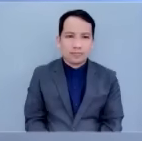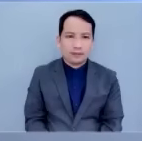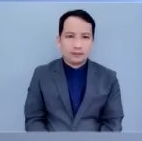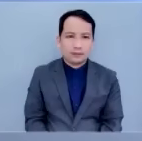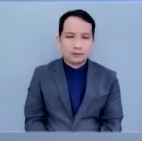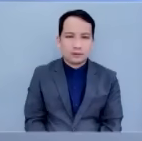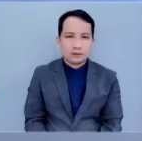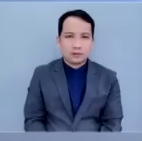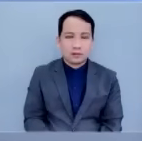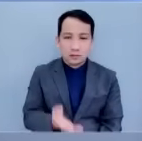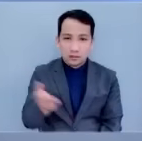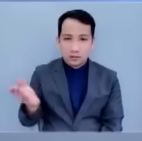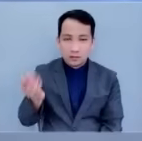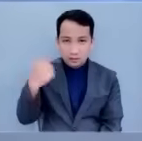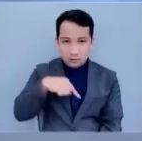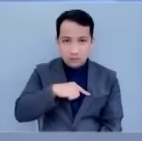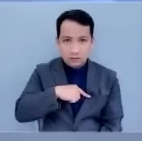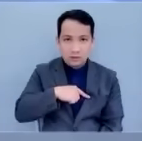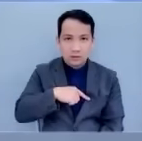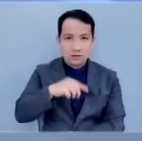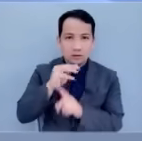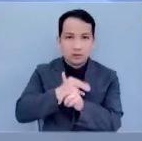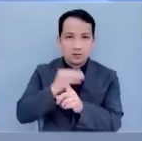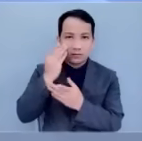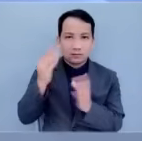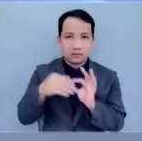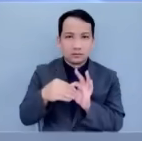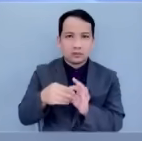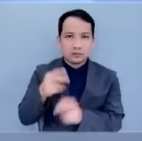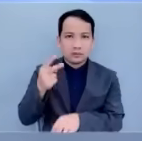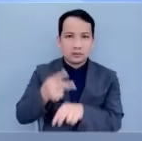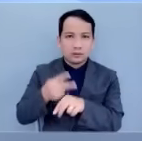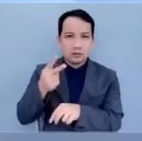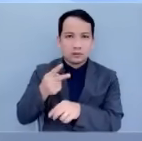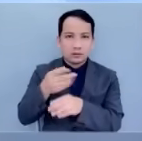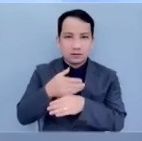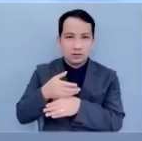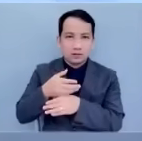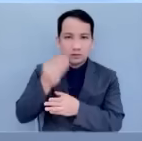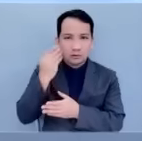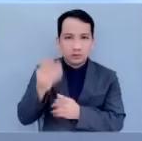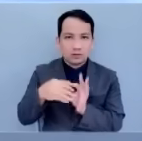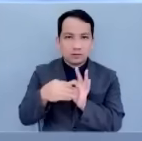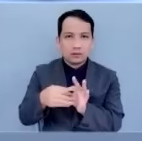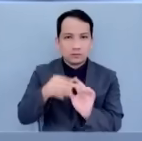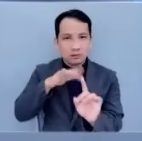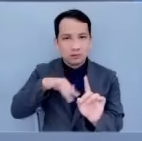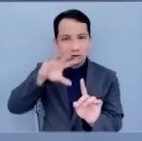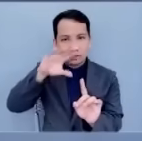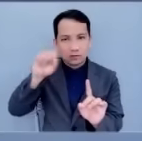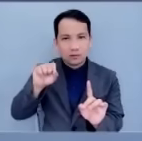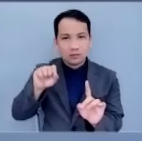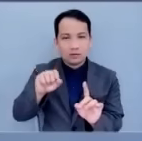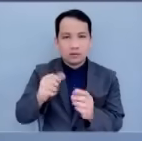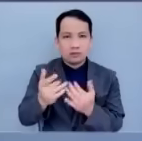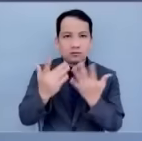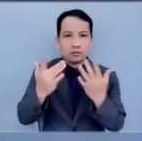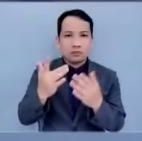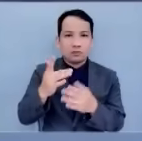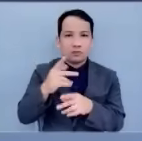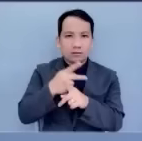Mga kapatid, tuwing Marso, doble ingat ang lahat sa obserbasyon ng Fire Prevention